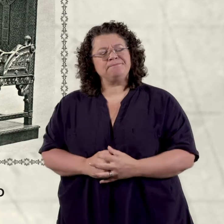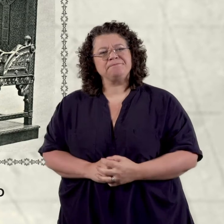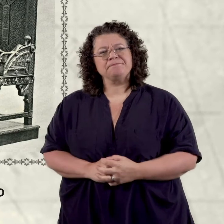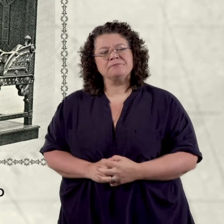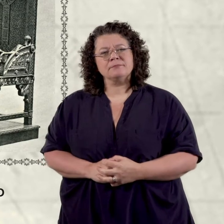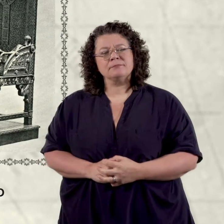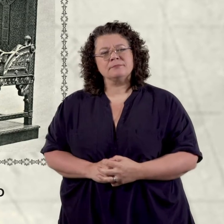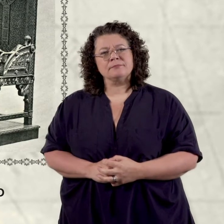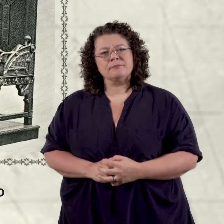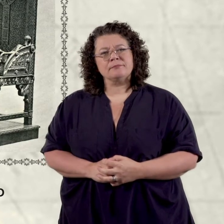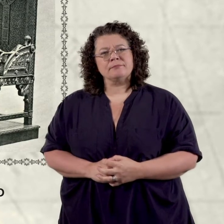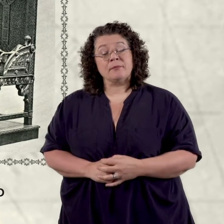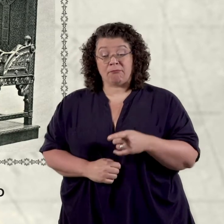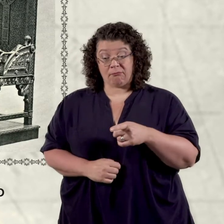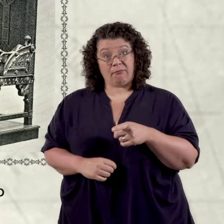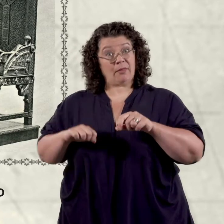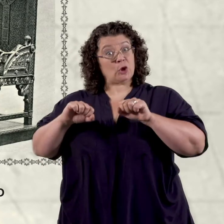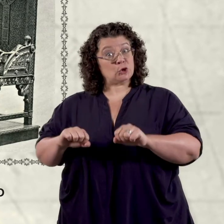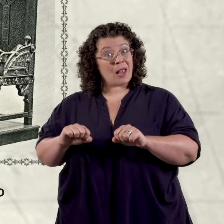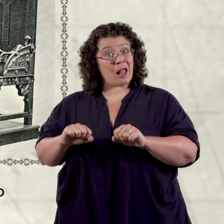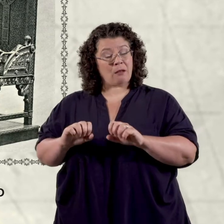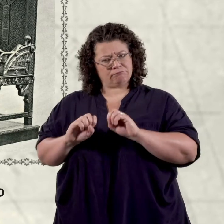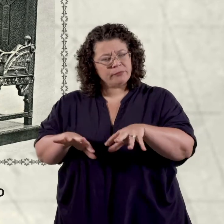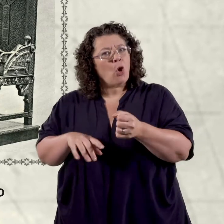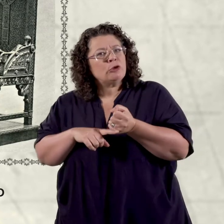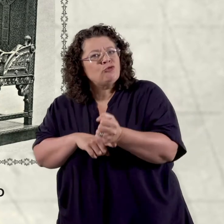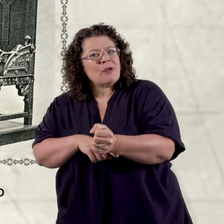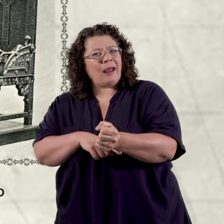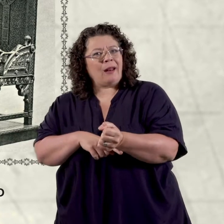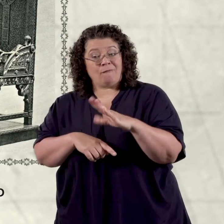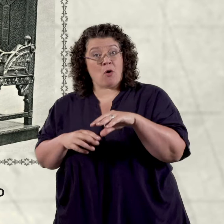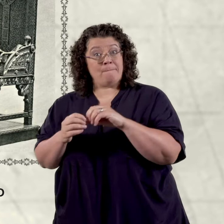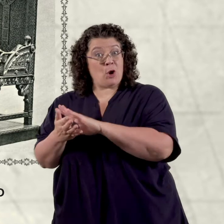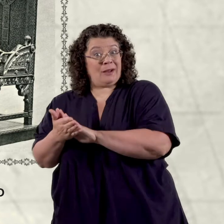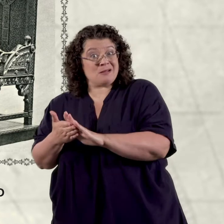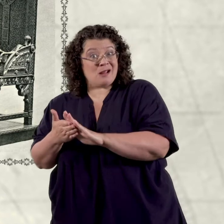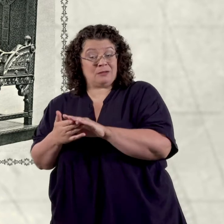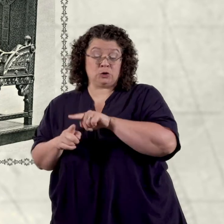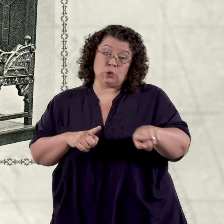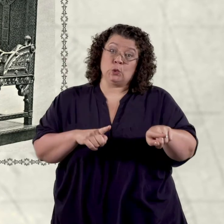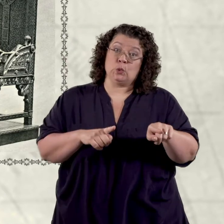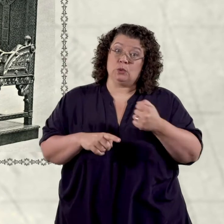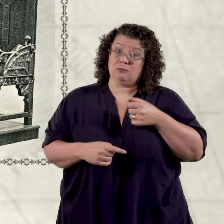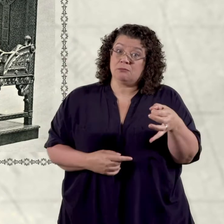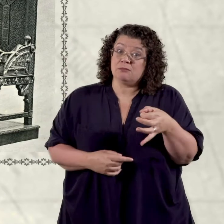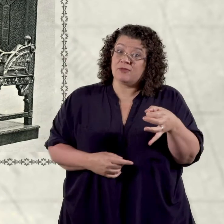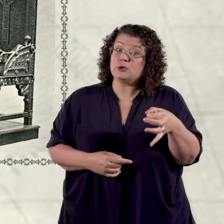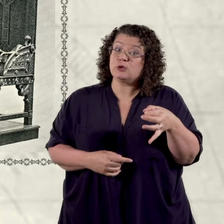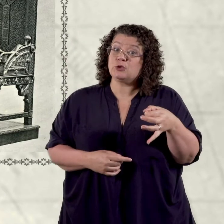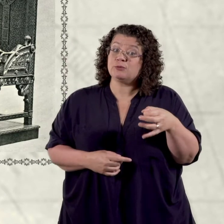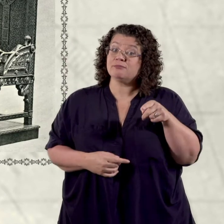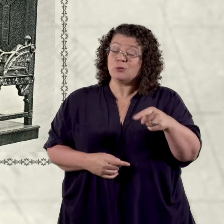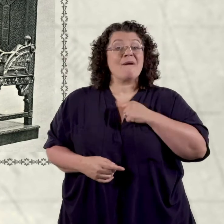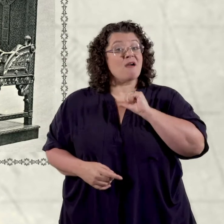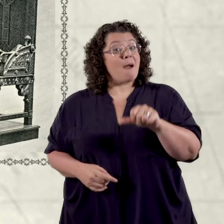A mi gafodd y gadair wedyn ei chludo ar y tren o Ben Bedw i draws fynydd, i'r Ysgwrn, i'n nghartra i, a mae